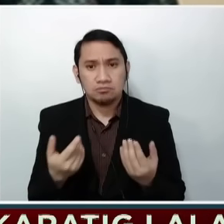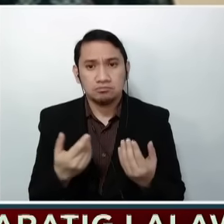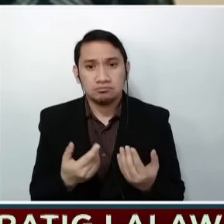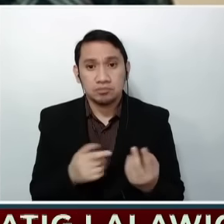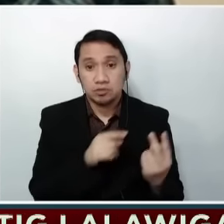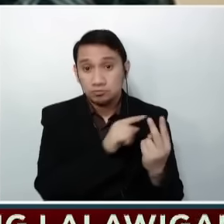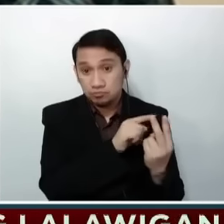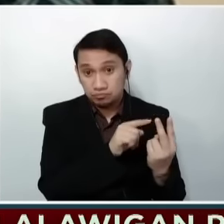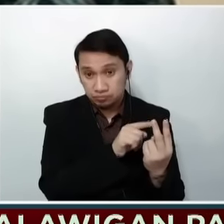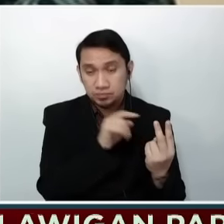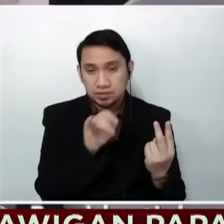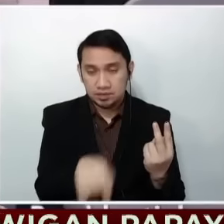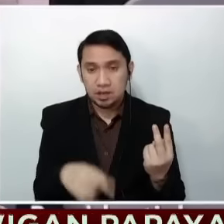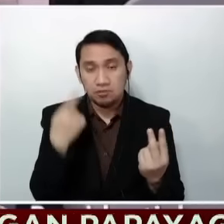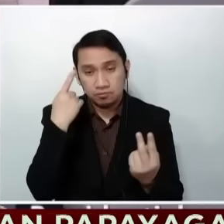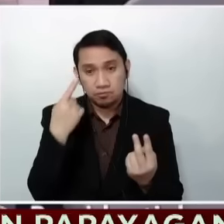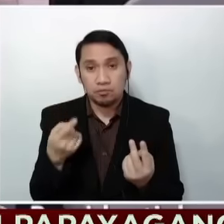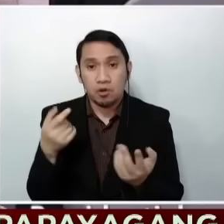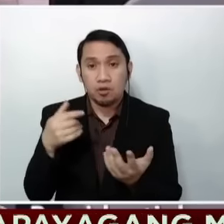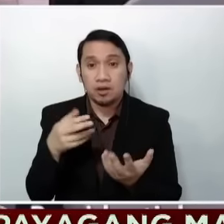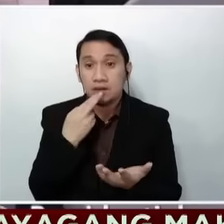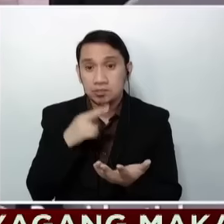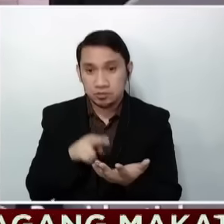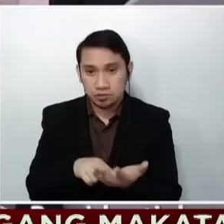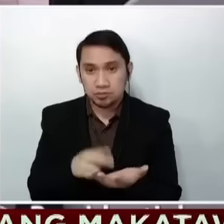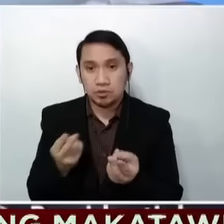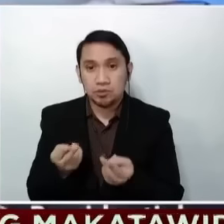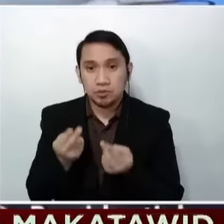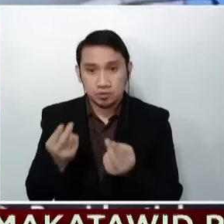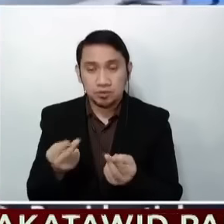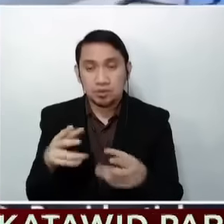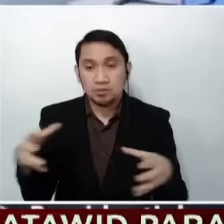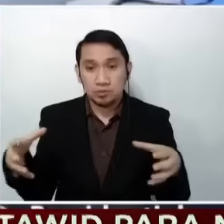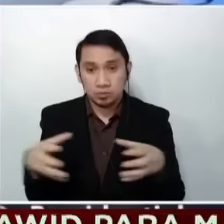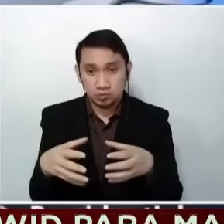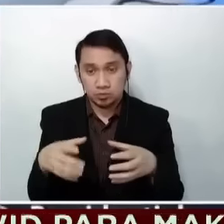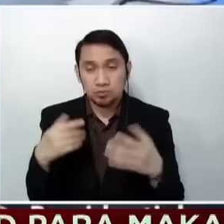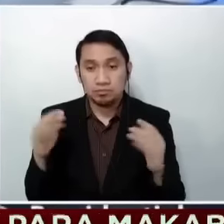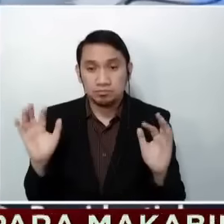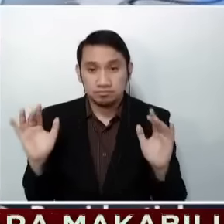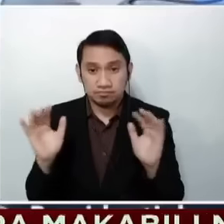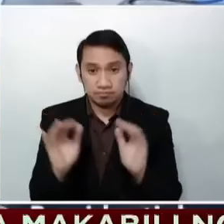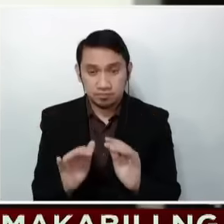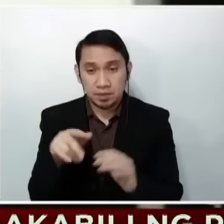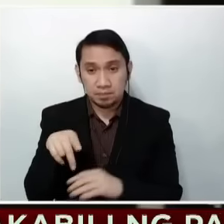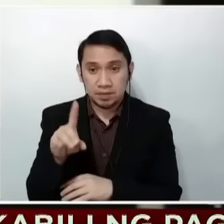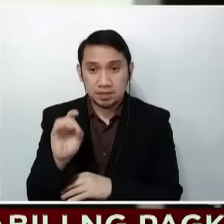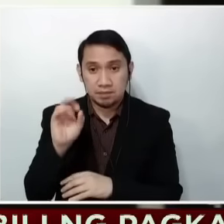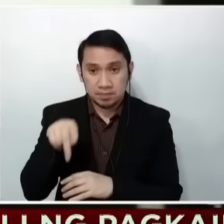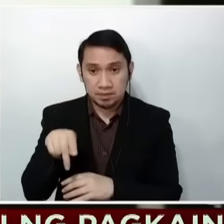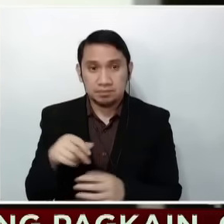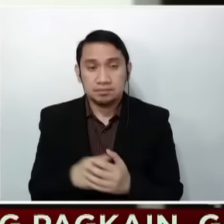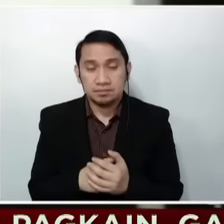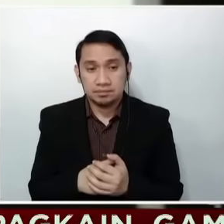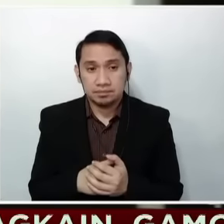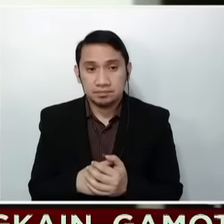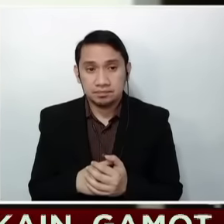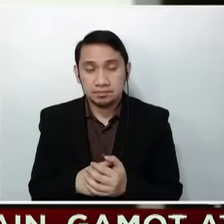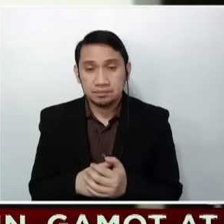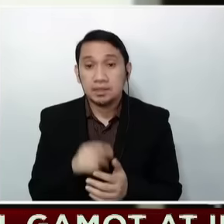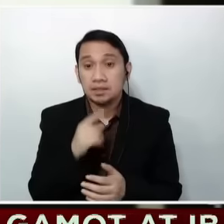at Soto sa September 8, nasasabayan naman ng National Assembly ng Administration Party na PDP Laban. Ayon kay